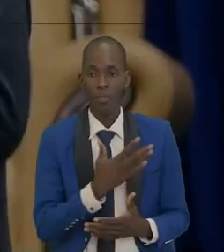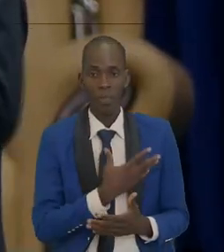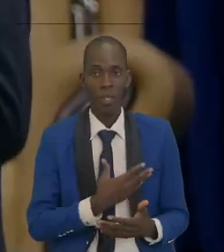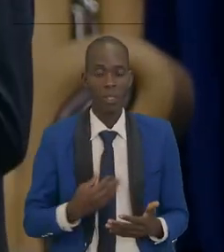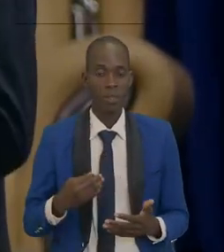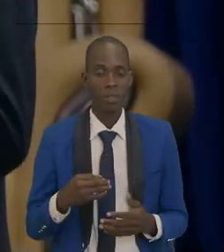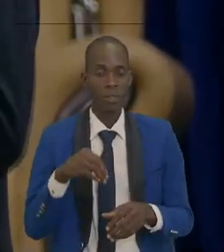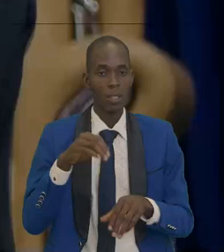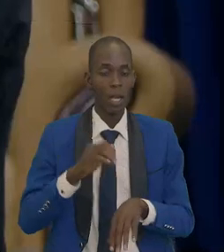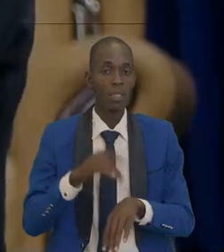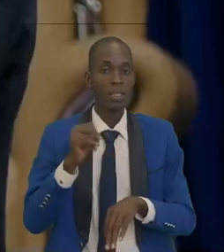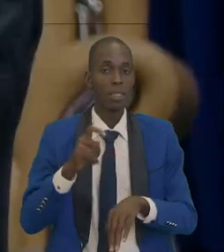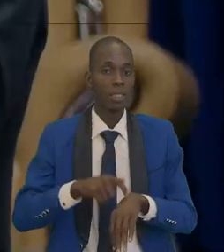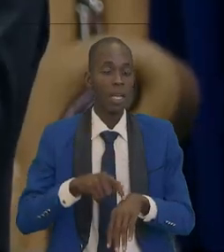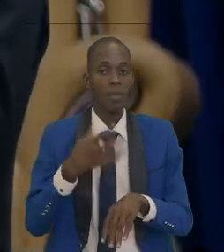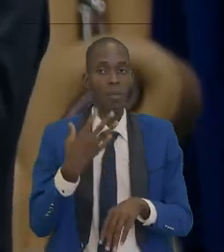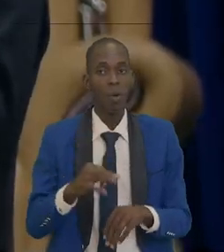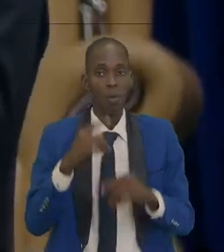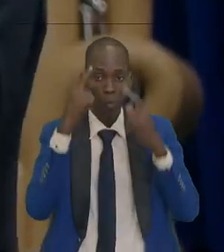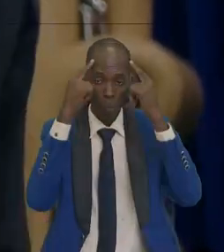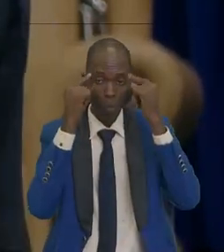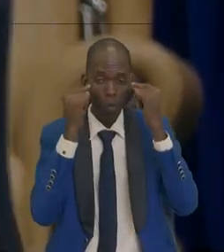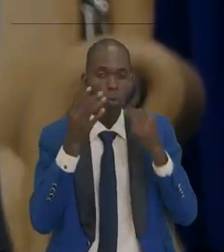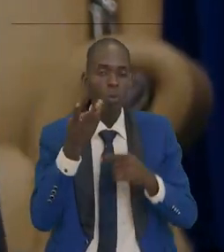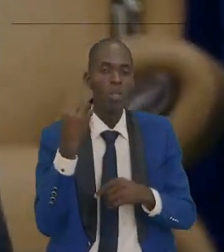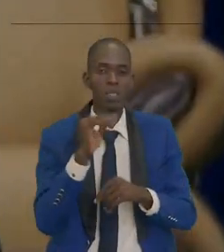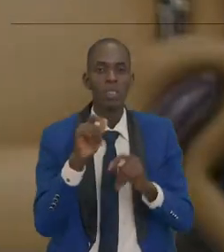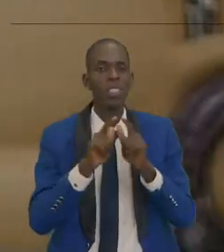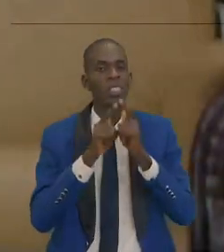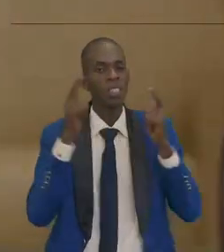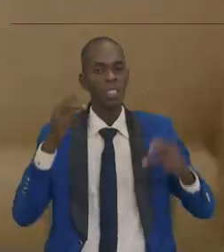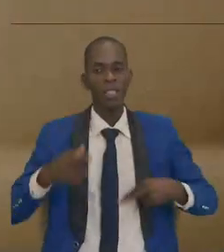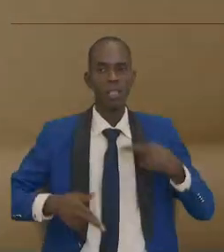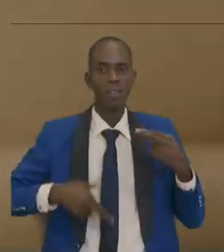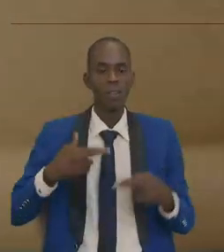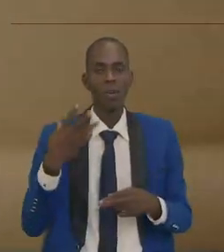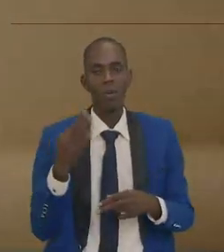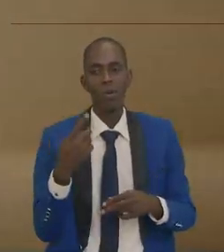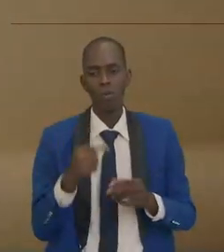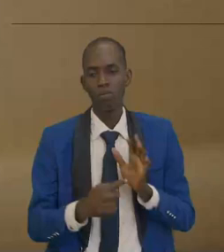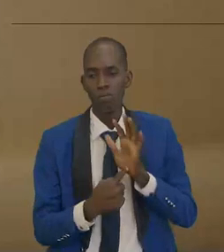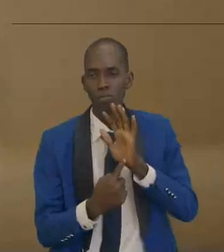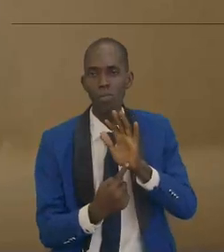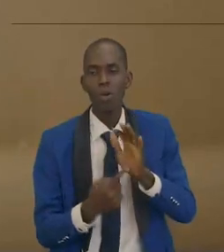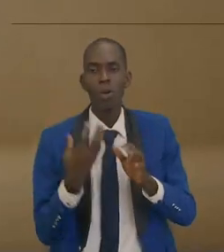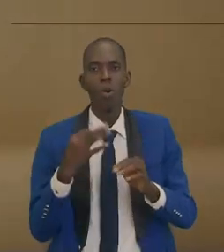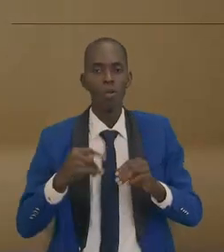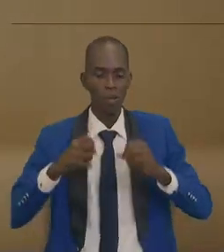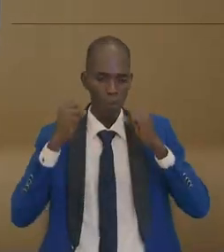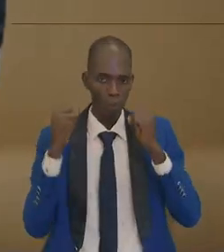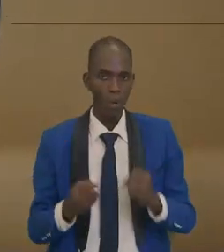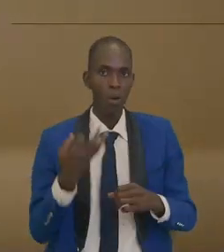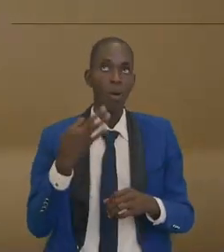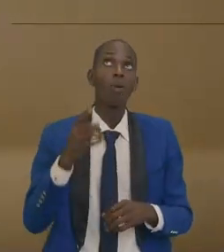Au temps de Moïse, il y avait un grand réveil de la manifestation de la puissance de